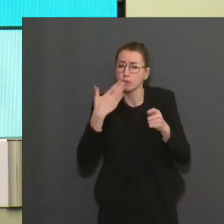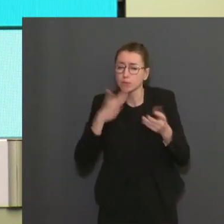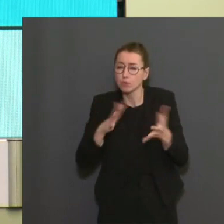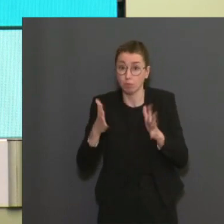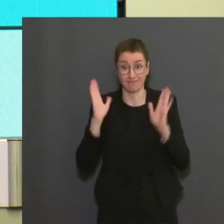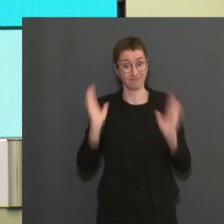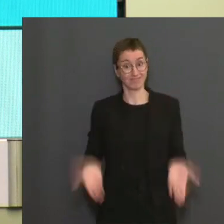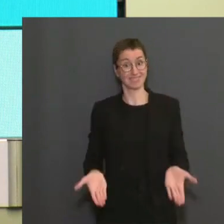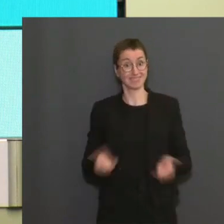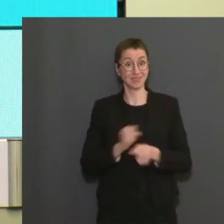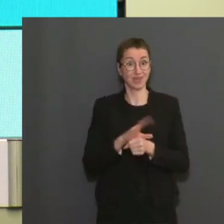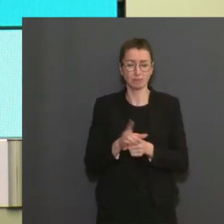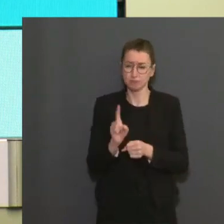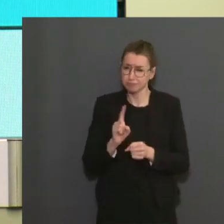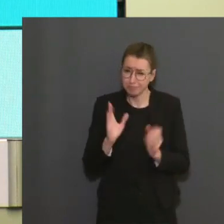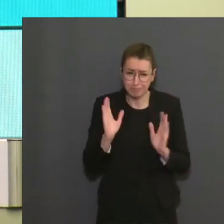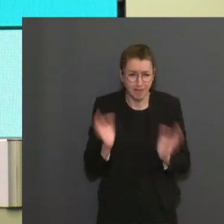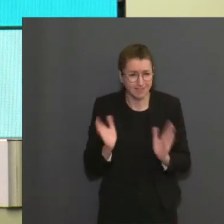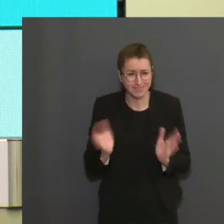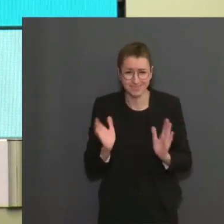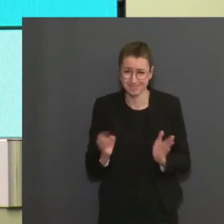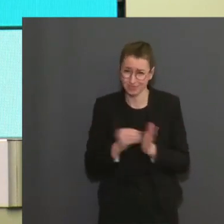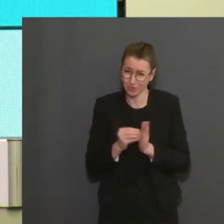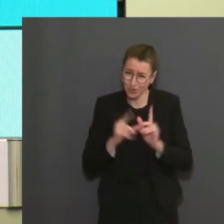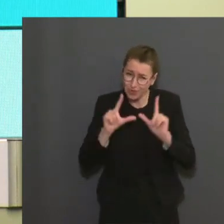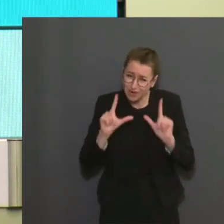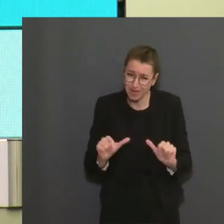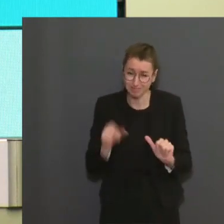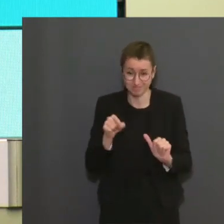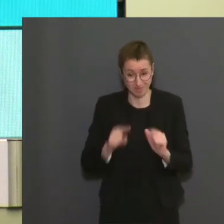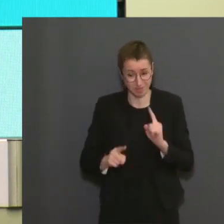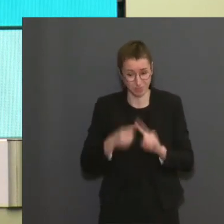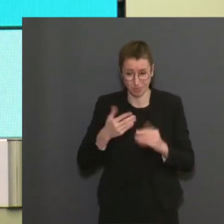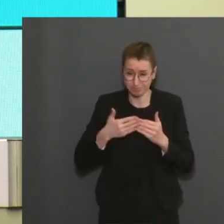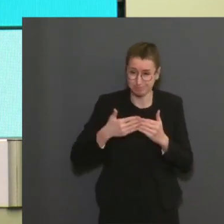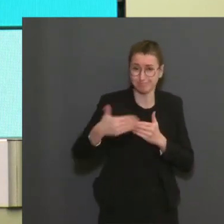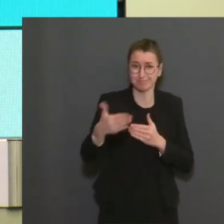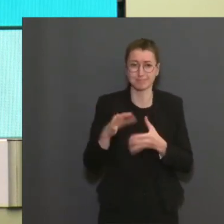et pour le faire, il faut le faire tous ensemble, pour nous-mêmes et pour les autres. Merci.